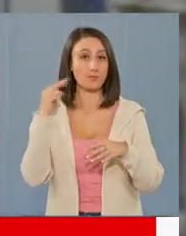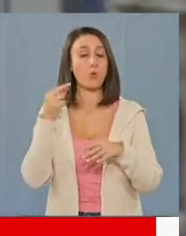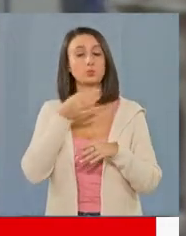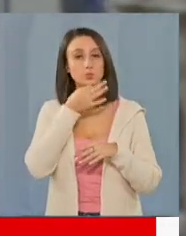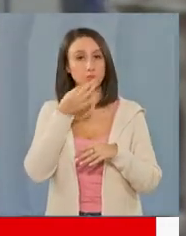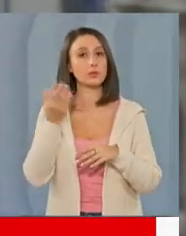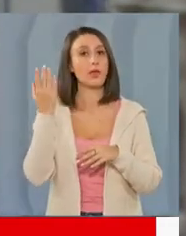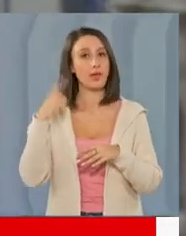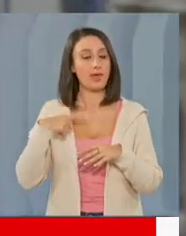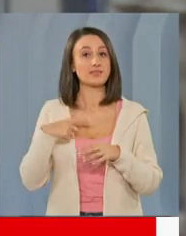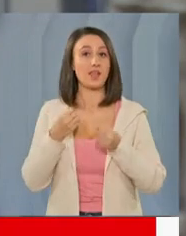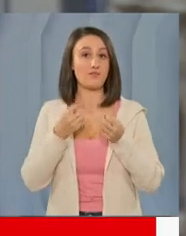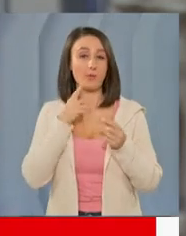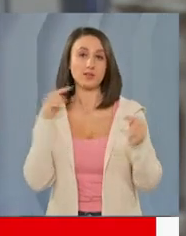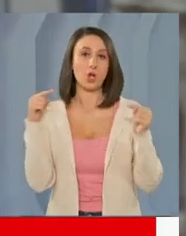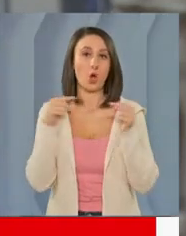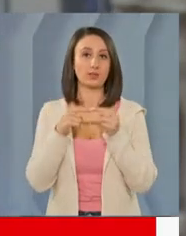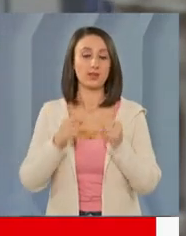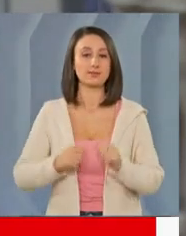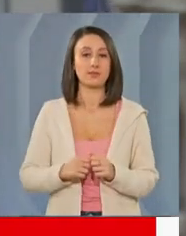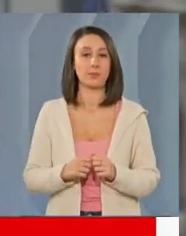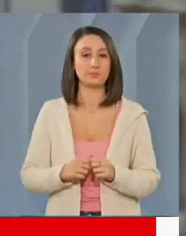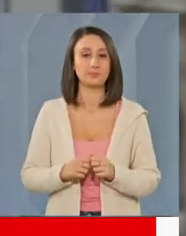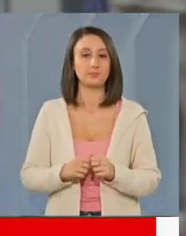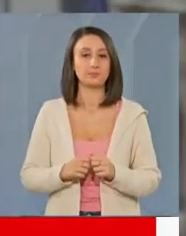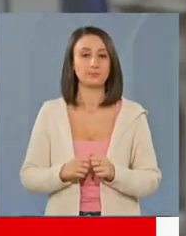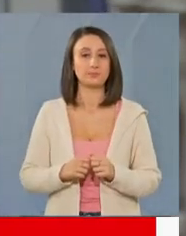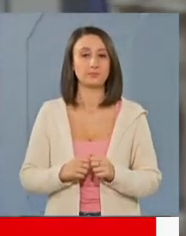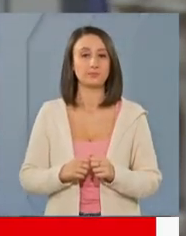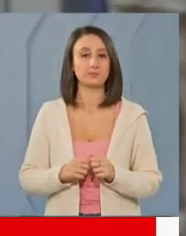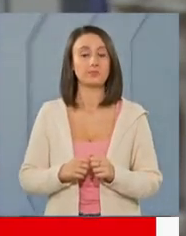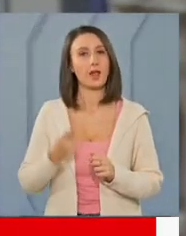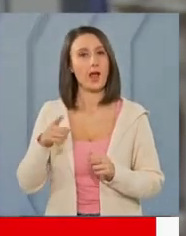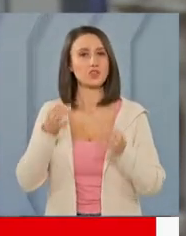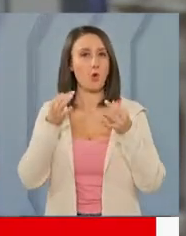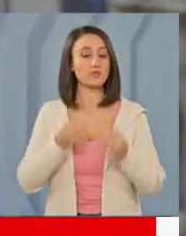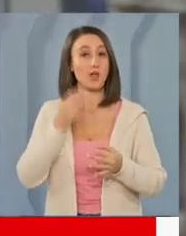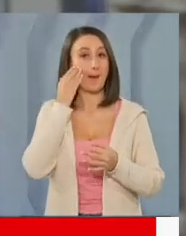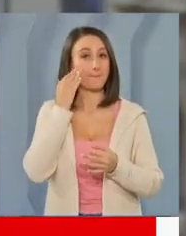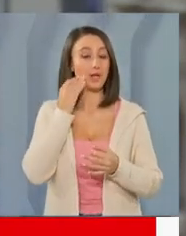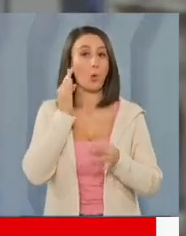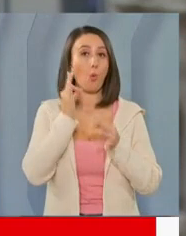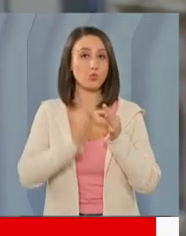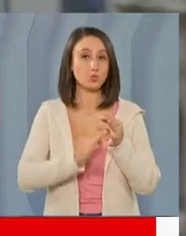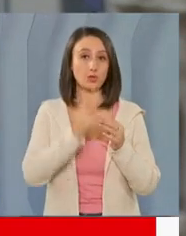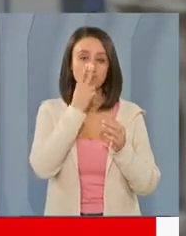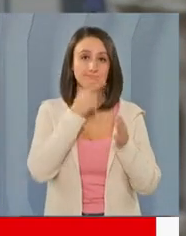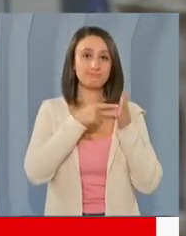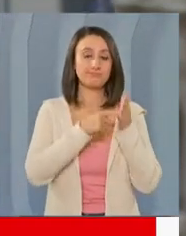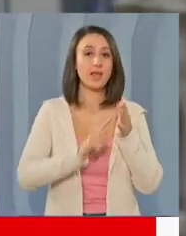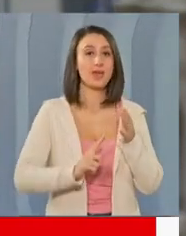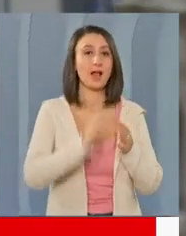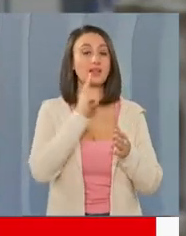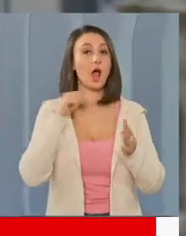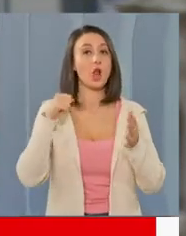deja informații care contesta acest lucru iar potrivit altor oficialii americani concluziile preliminarii sugerează că